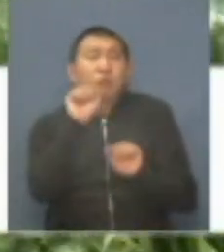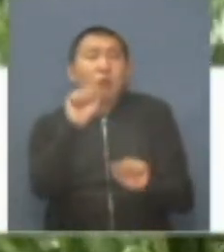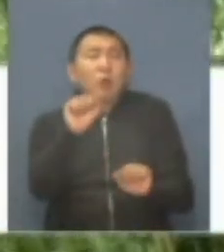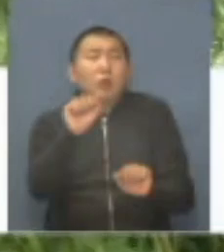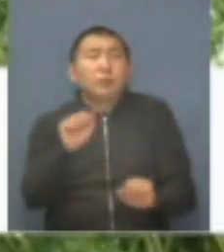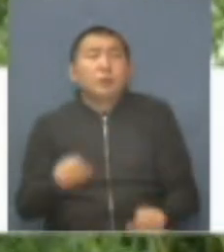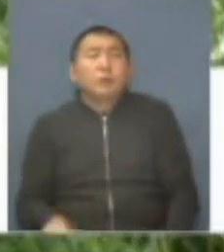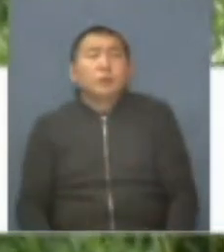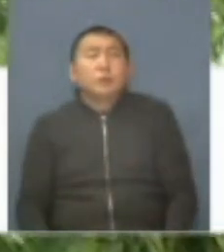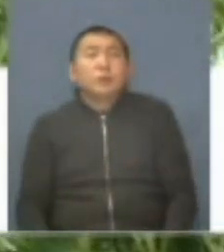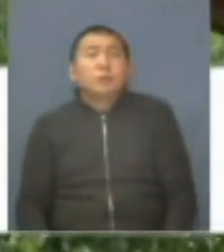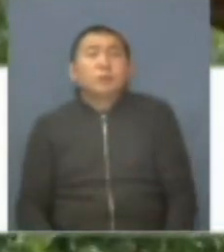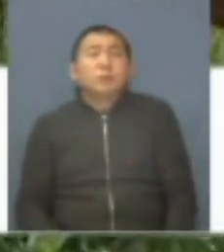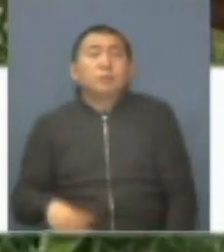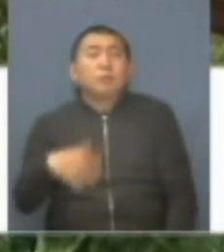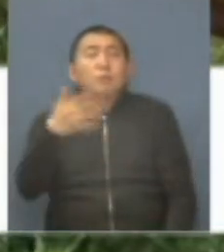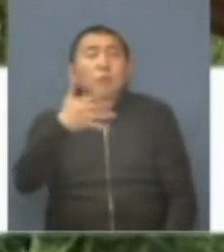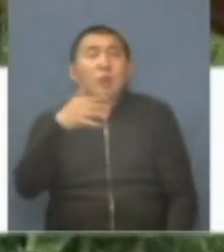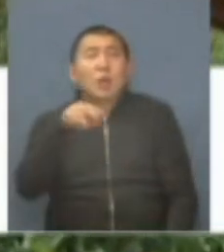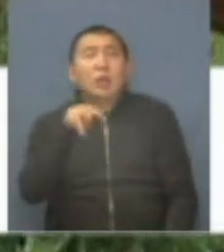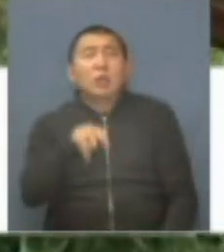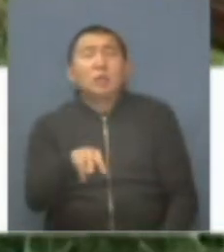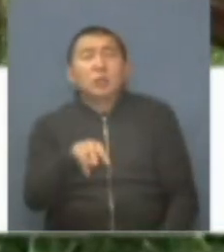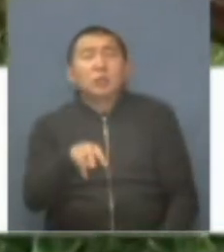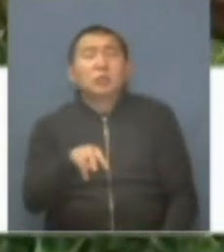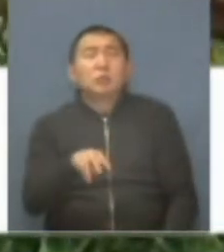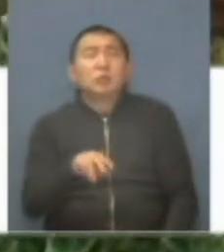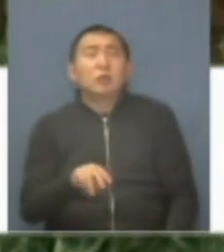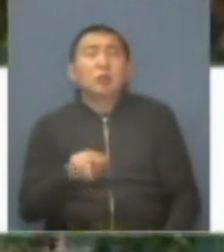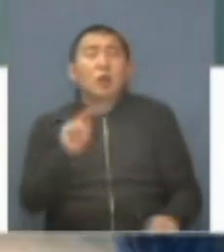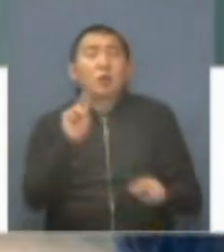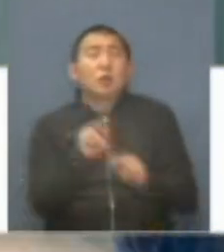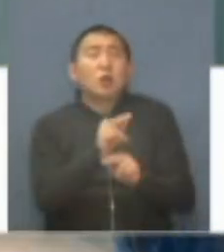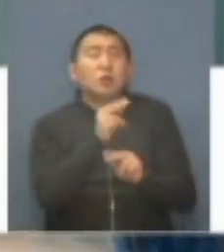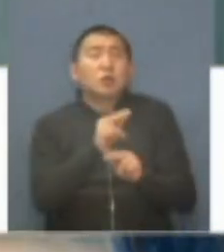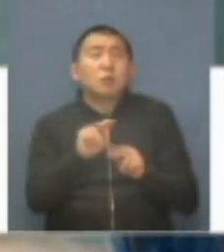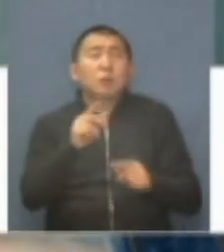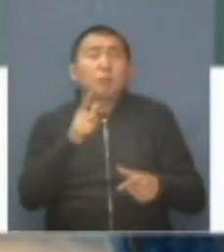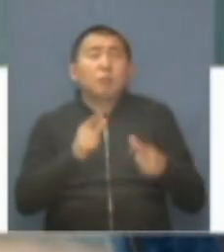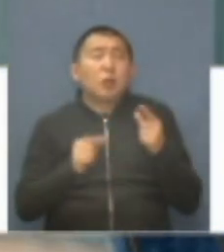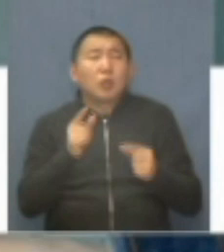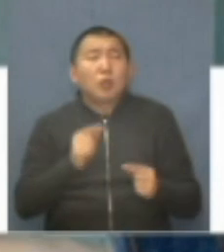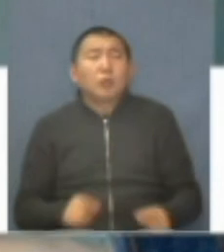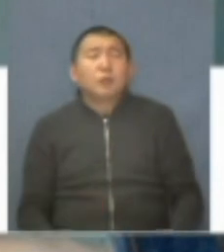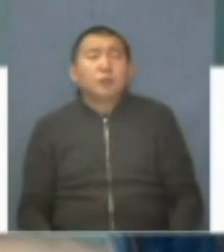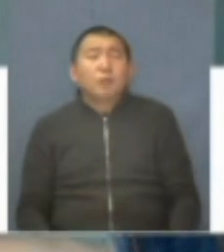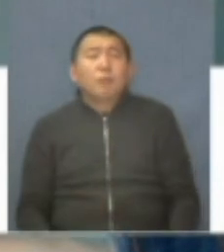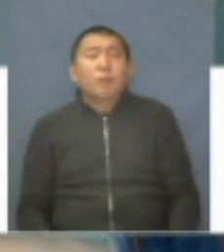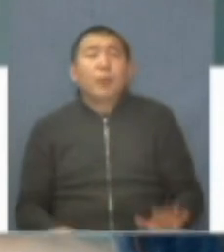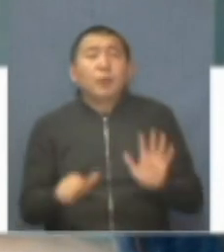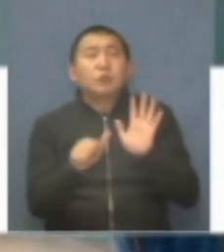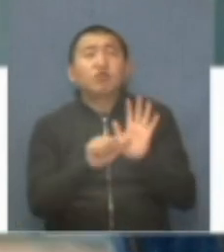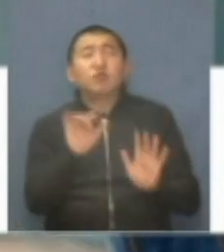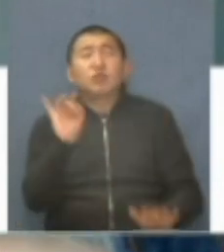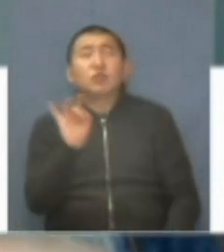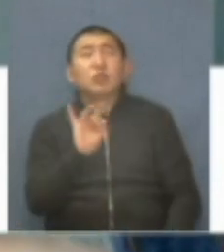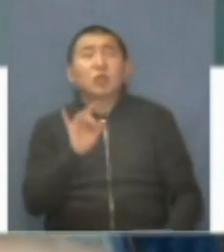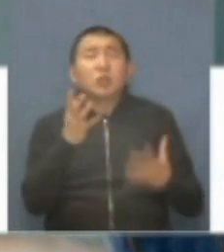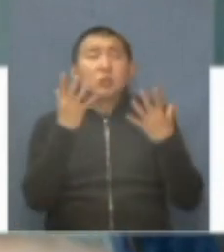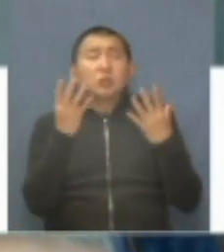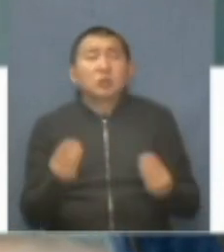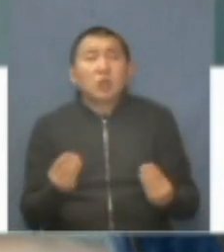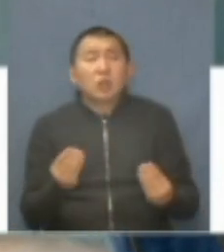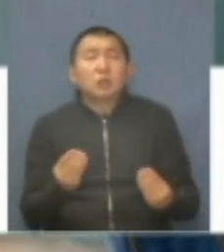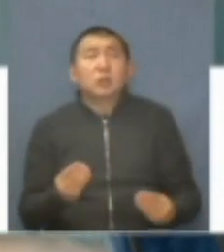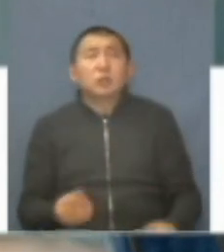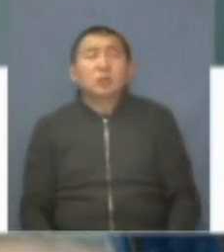хозяйства получают около 50 литров целебного молока. У меня 8 кобыл, даю их 6 раз в день.